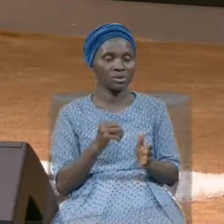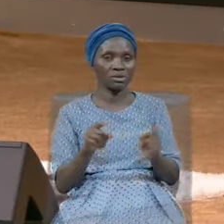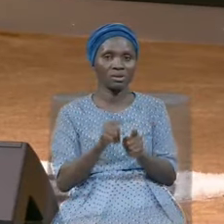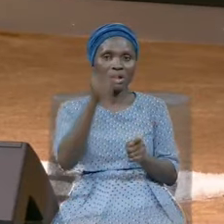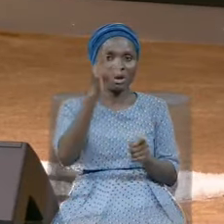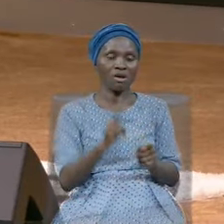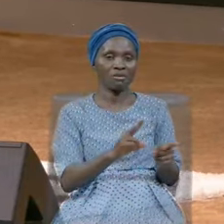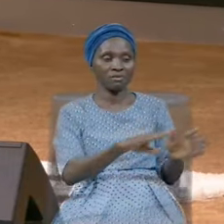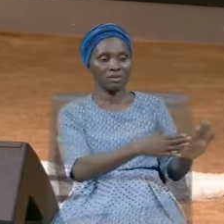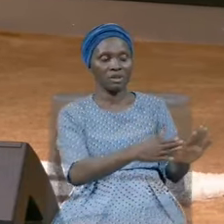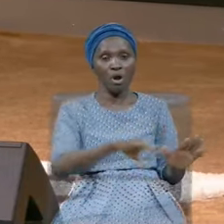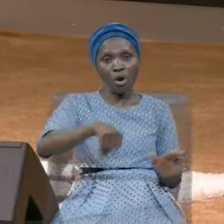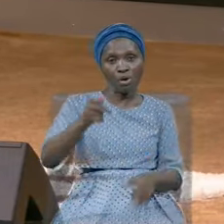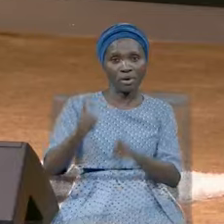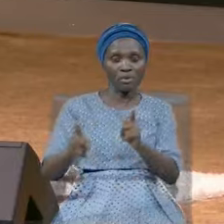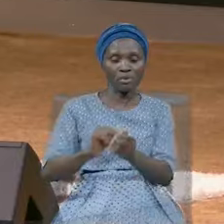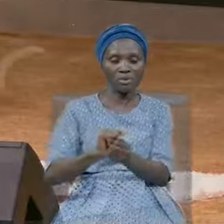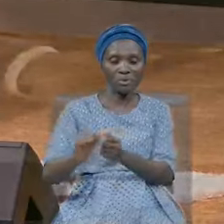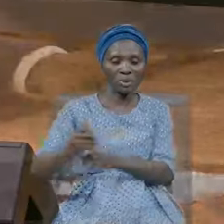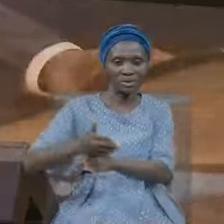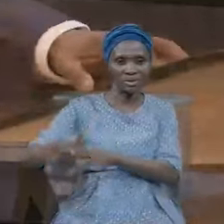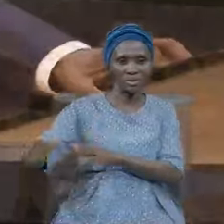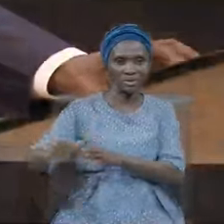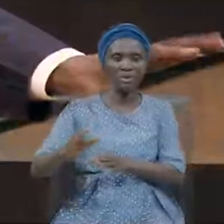pas s'approcher de lui pour l'aider.